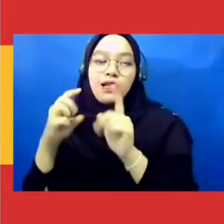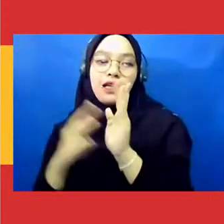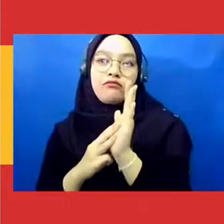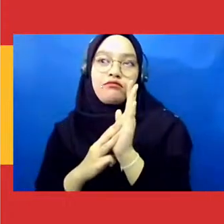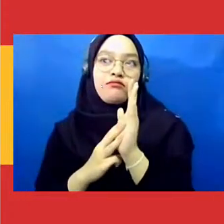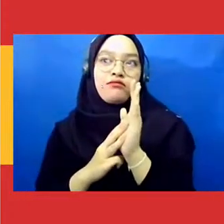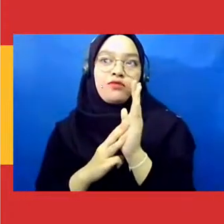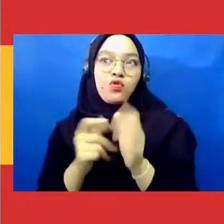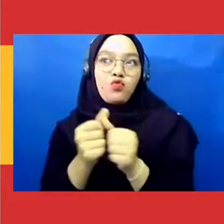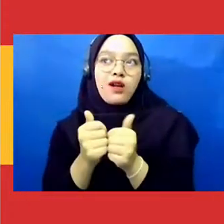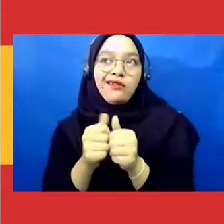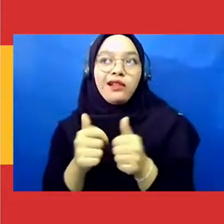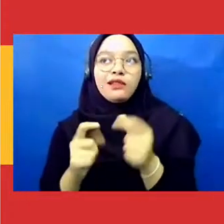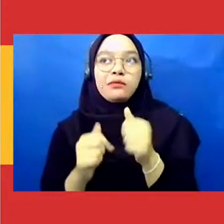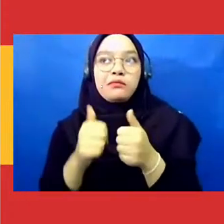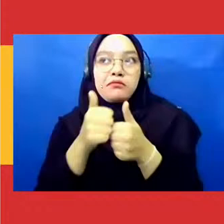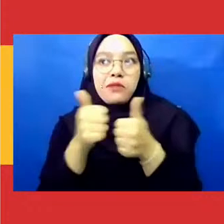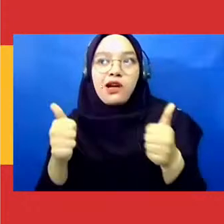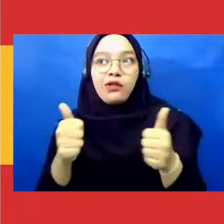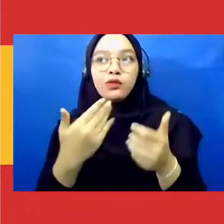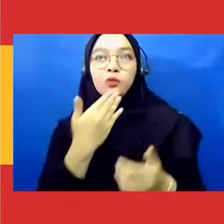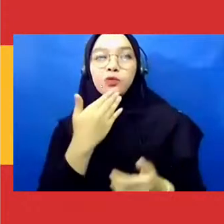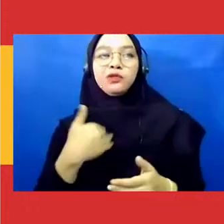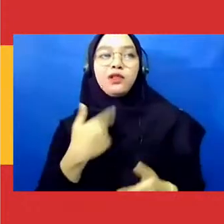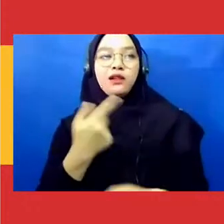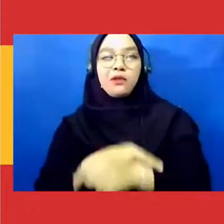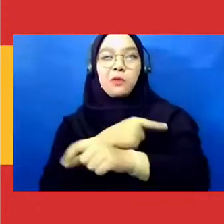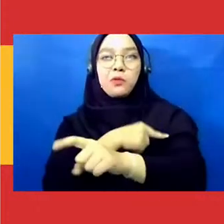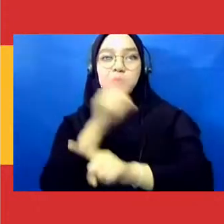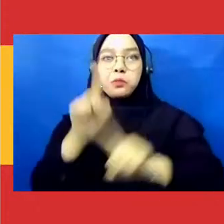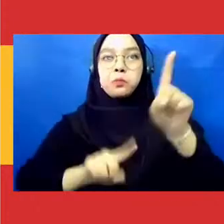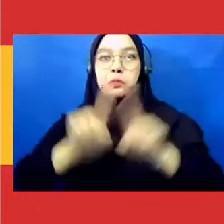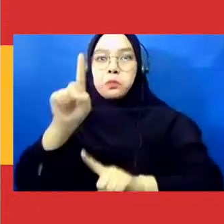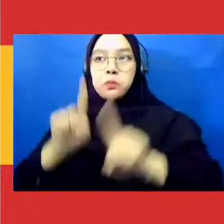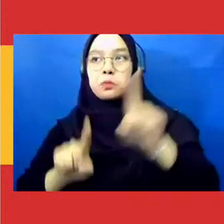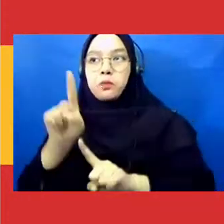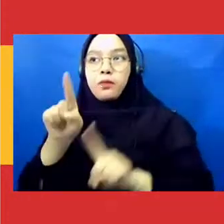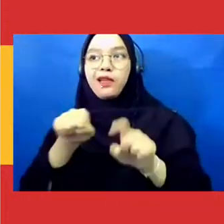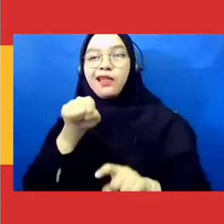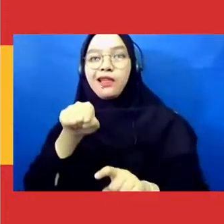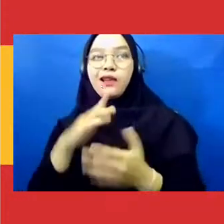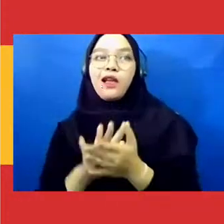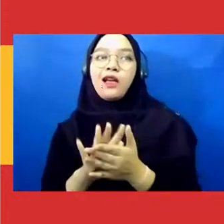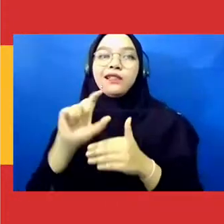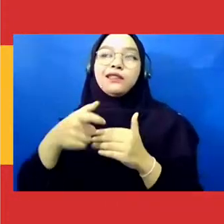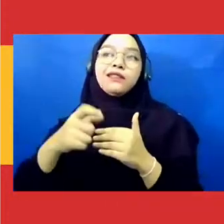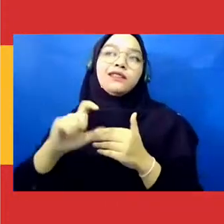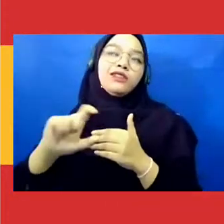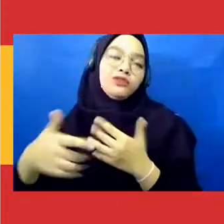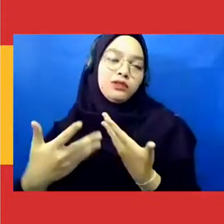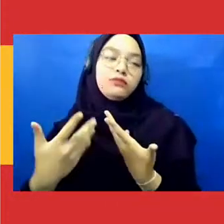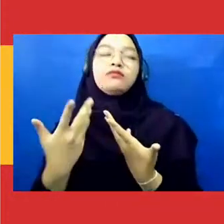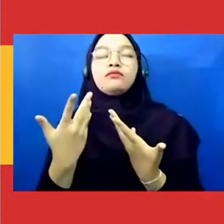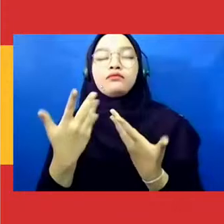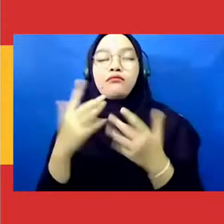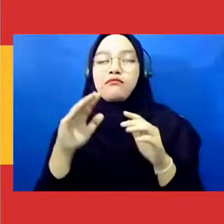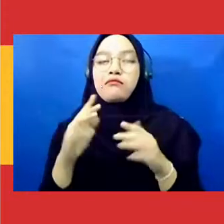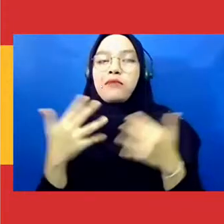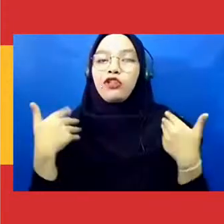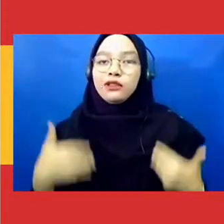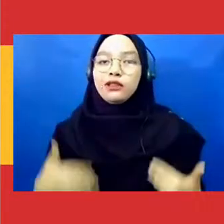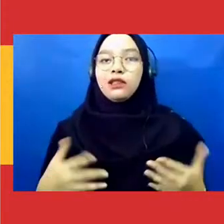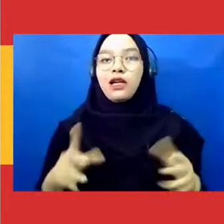Dari kehidupan. Jadi siklus kehidupan manusianya. Jadi ini yang kita ambil dari mulai dari proses